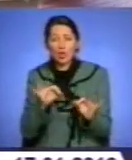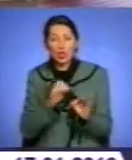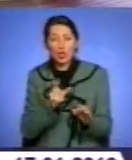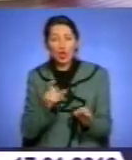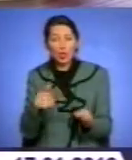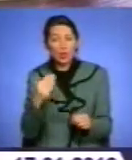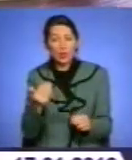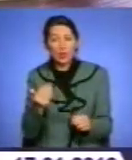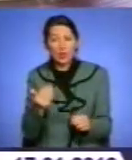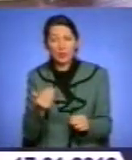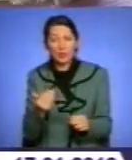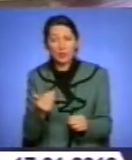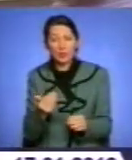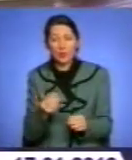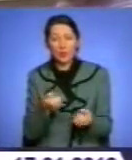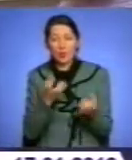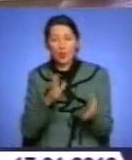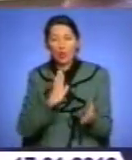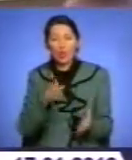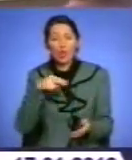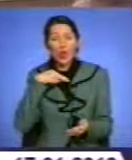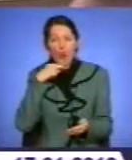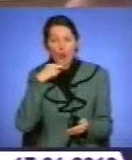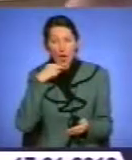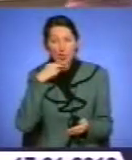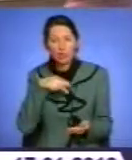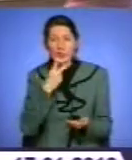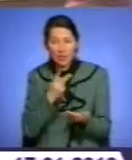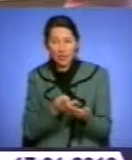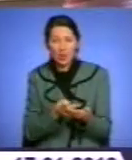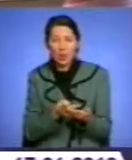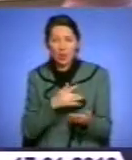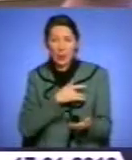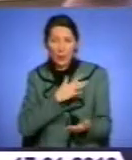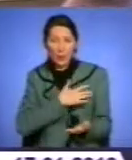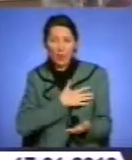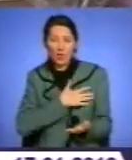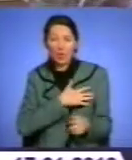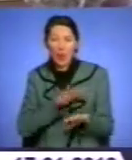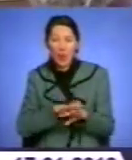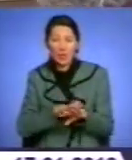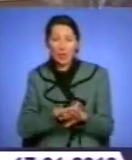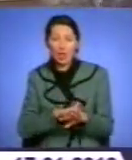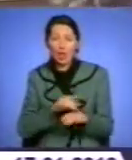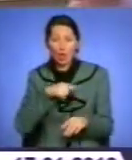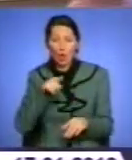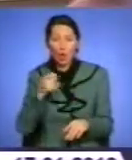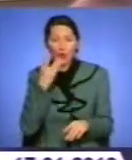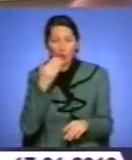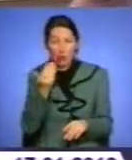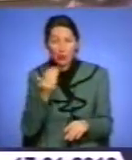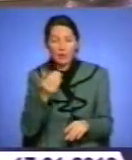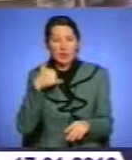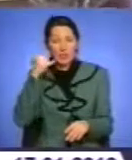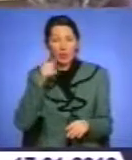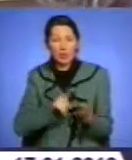щоб вони просто були уважними. І дивилися, приватбанківський номер, коли до вас дзвонять, він